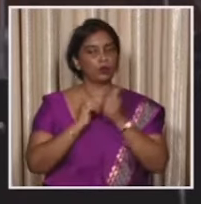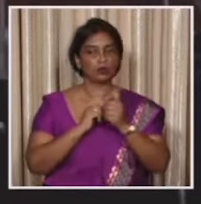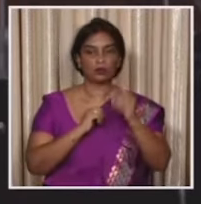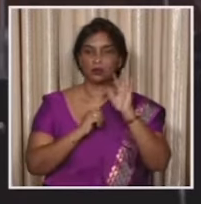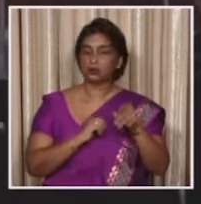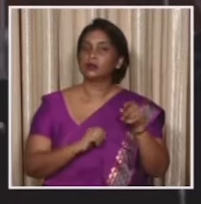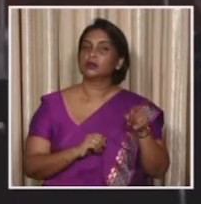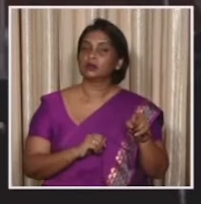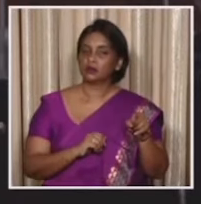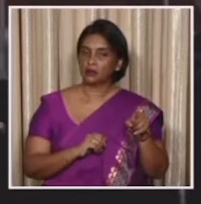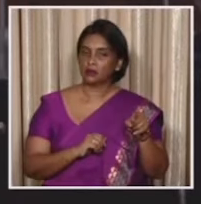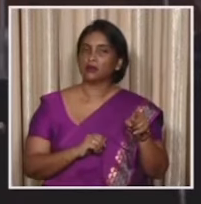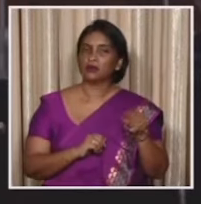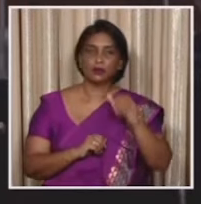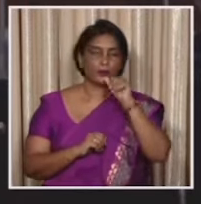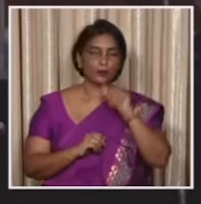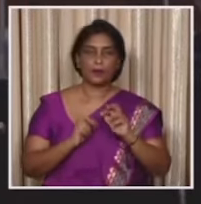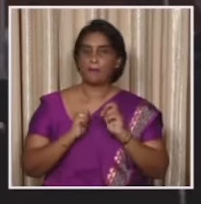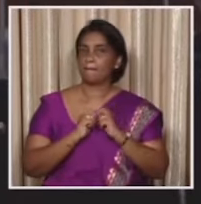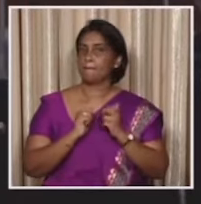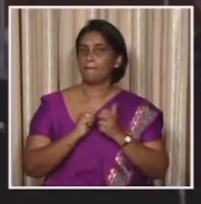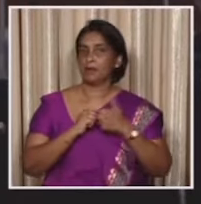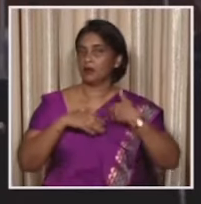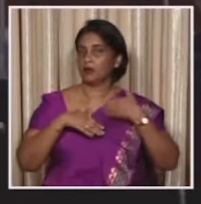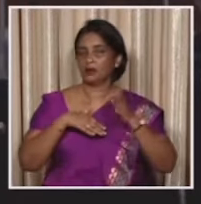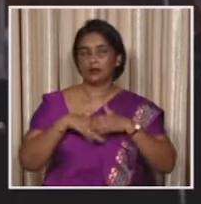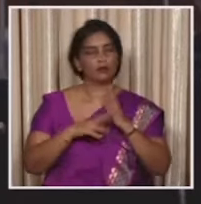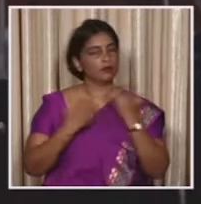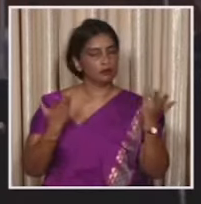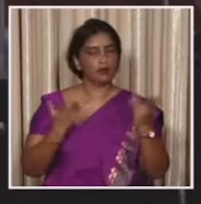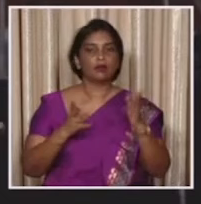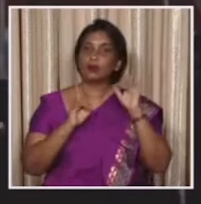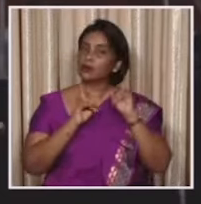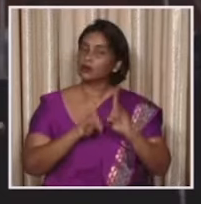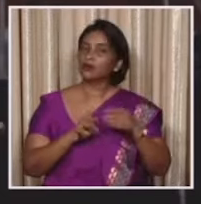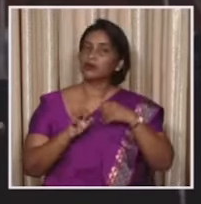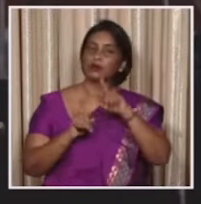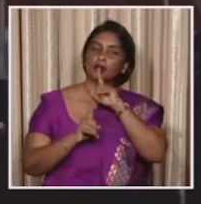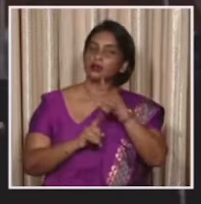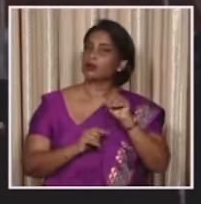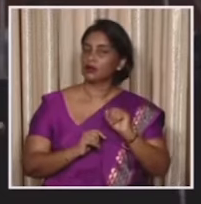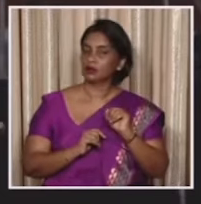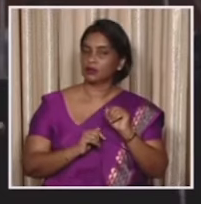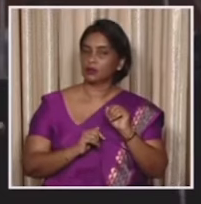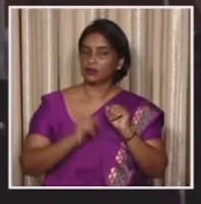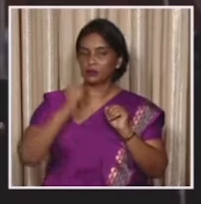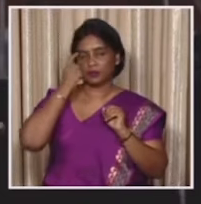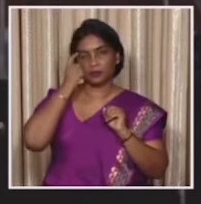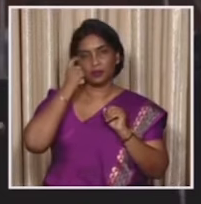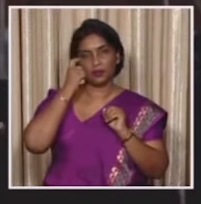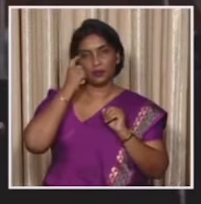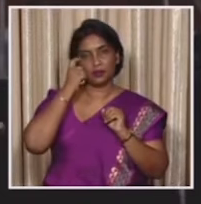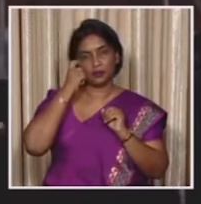තිබුණාය කියලා කිසිම හානියක් සිද්ධ වෙන්නේ නැහැ. අපි එහෙම කියන්නේ ඇයි?